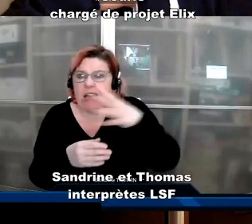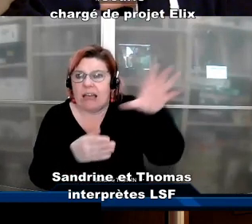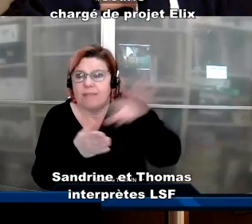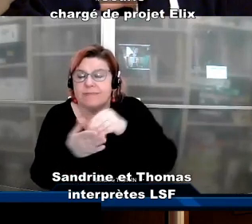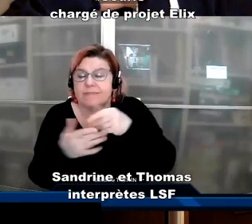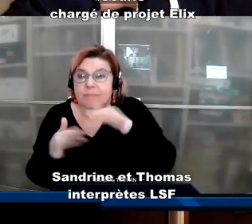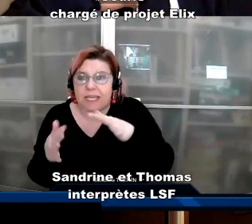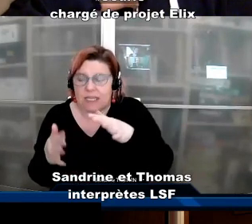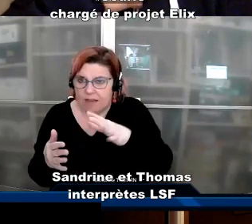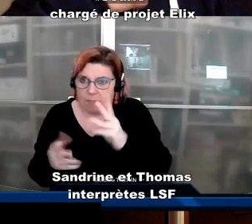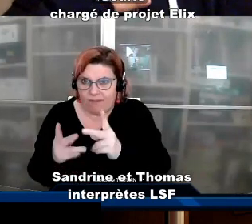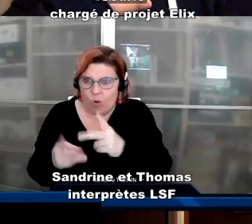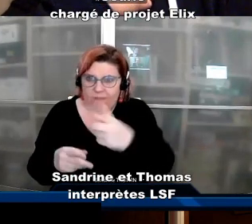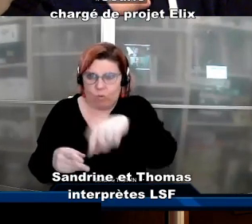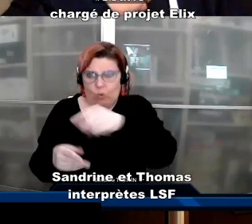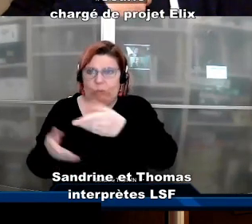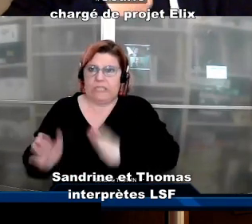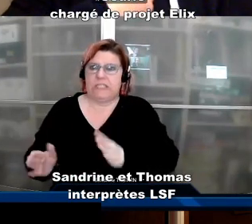vous allez dire,